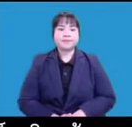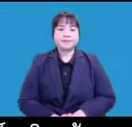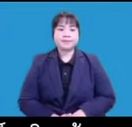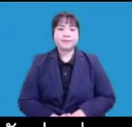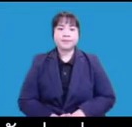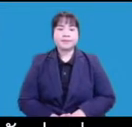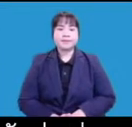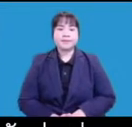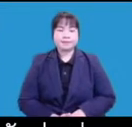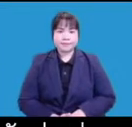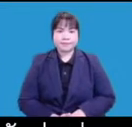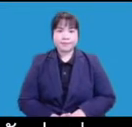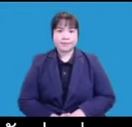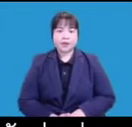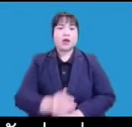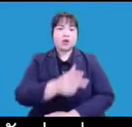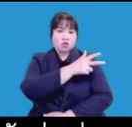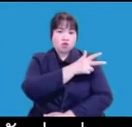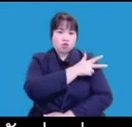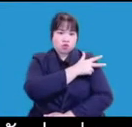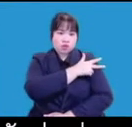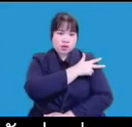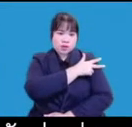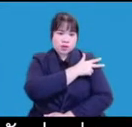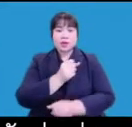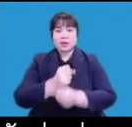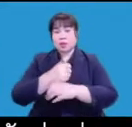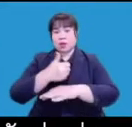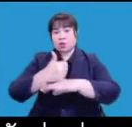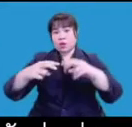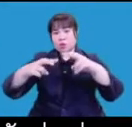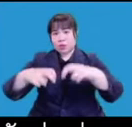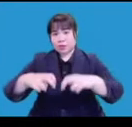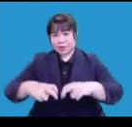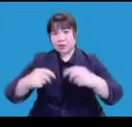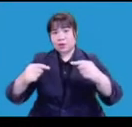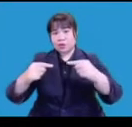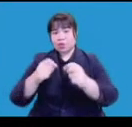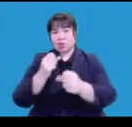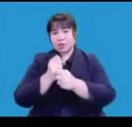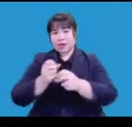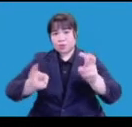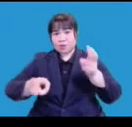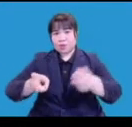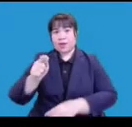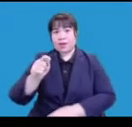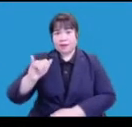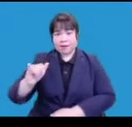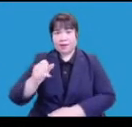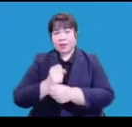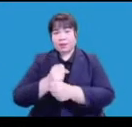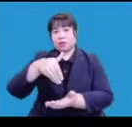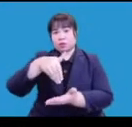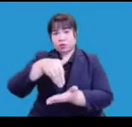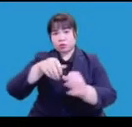และดร.สุทธิพงษ์ทักษยพงษ์หัวหน้าทีมวิจัยการวิเคราะห์ยุทธศาสตร์ด้วยปัญญาประดิษฐ์ศูนย์เทคโนโลยีอิเล็กทรอนิกส์และคอ